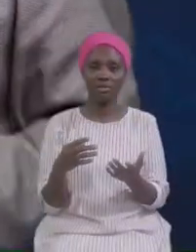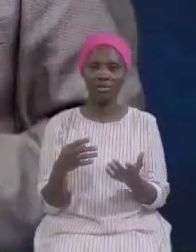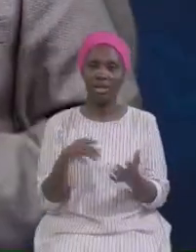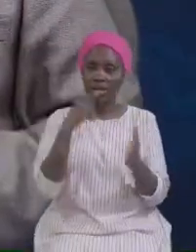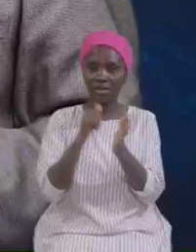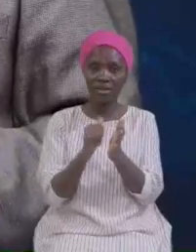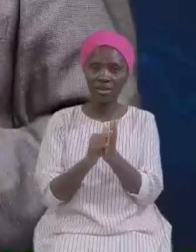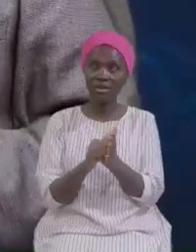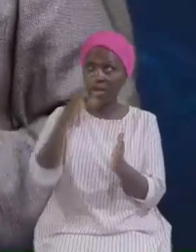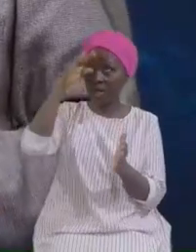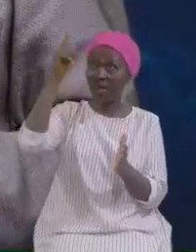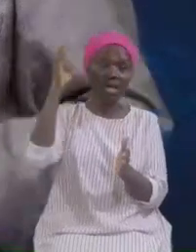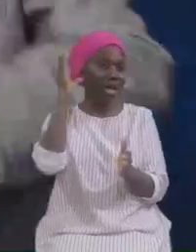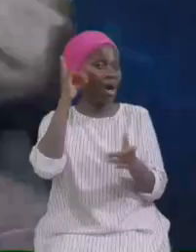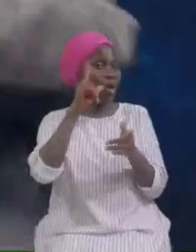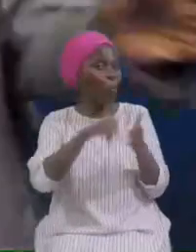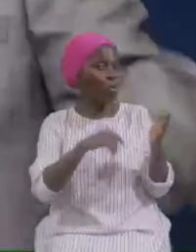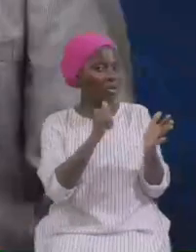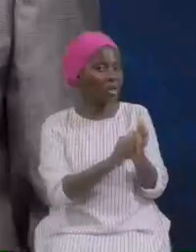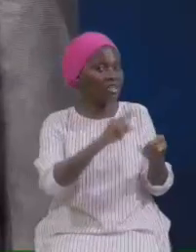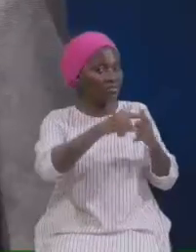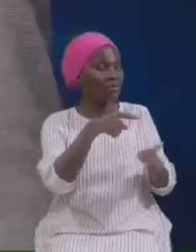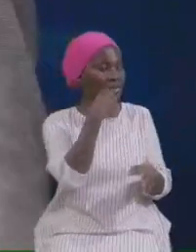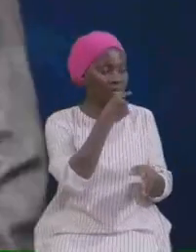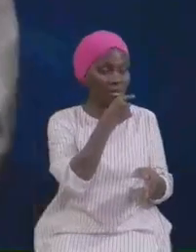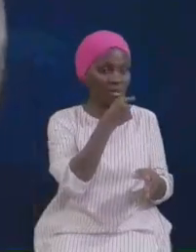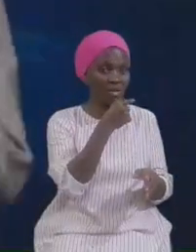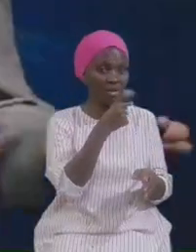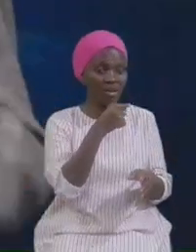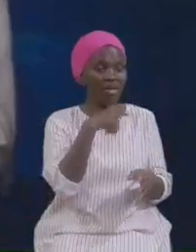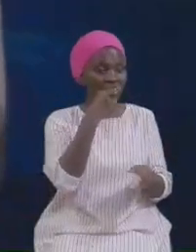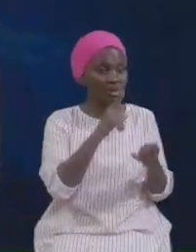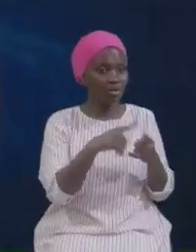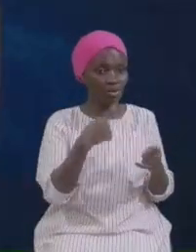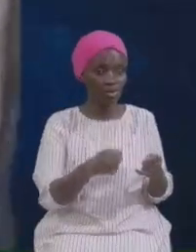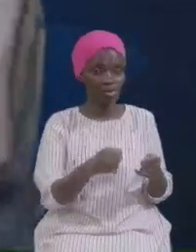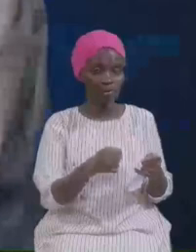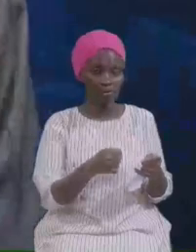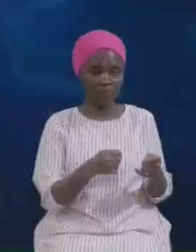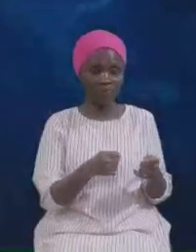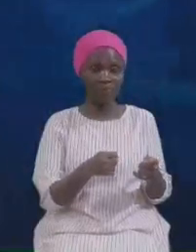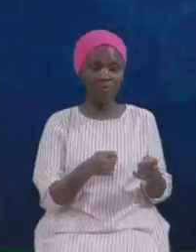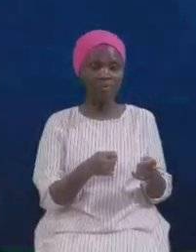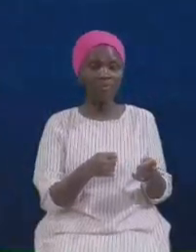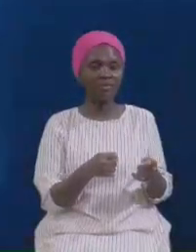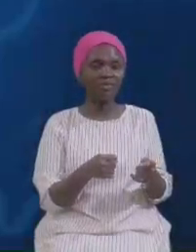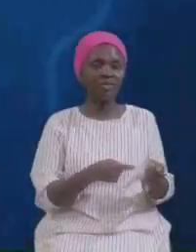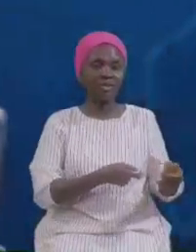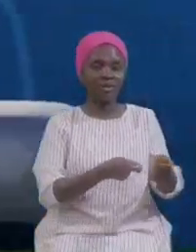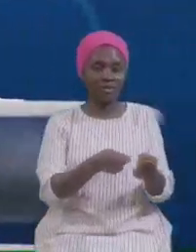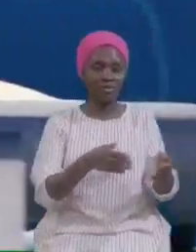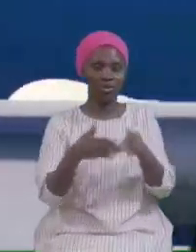que cette personne, ce voisin a dit. Et il dit au chef de la synagogue, ne crains